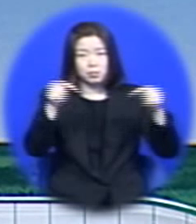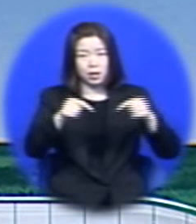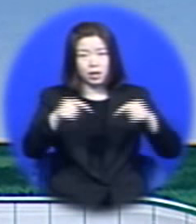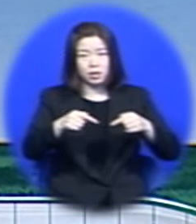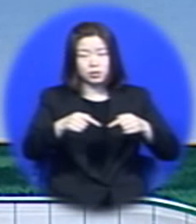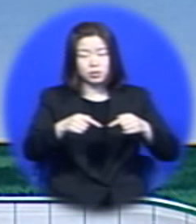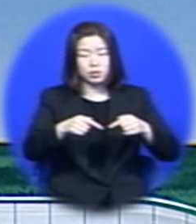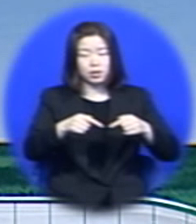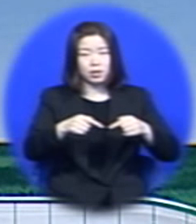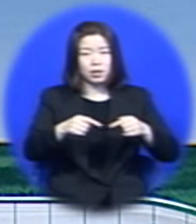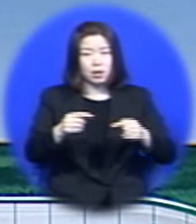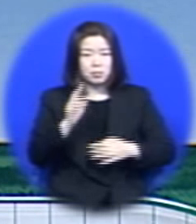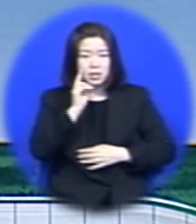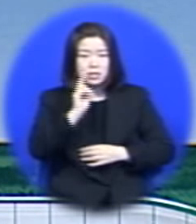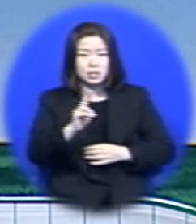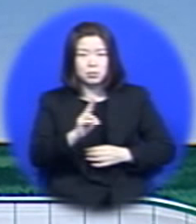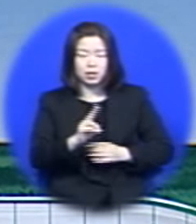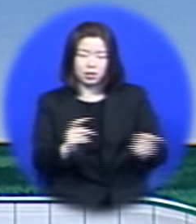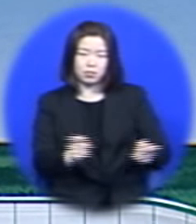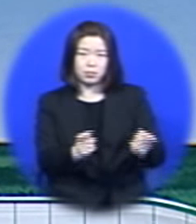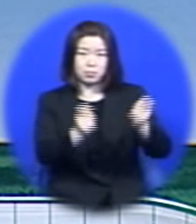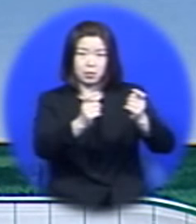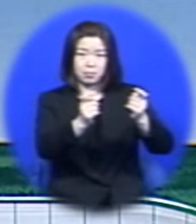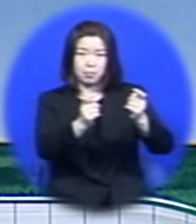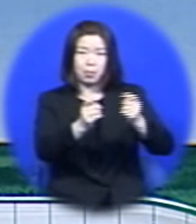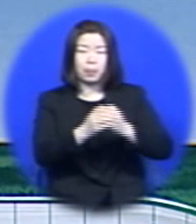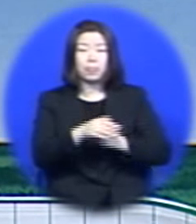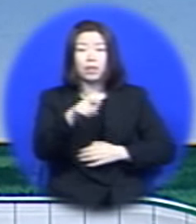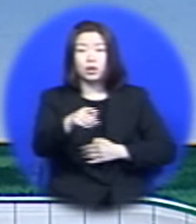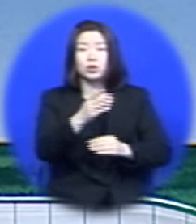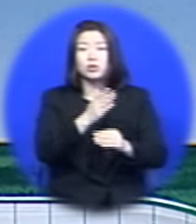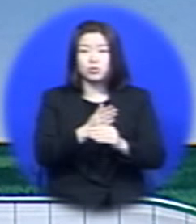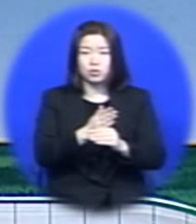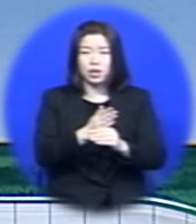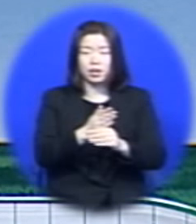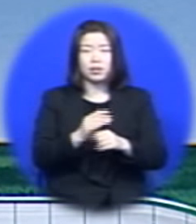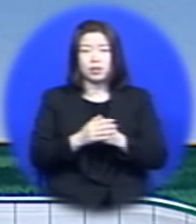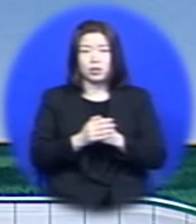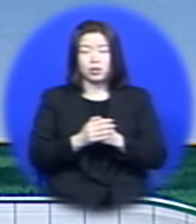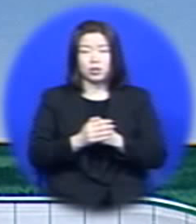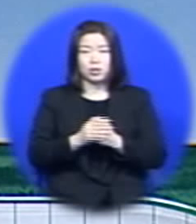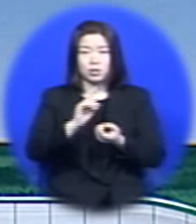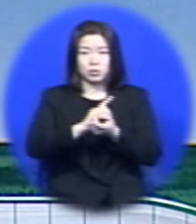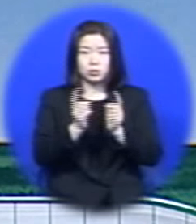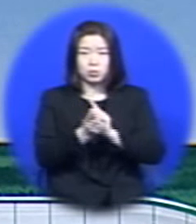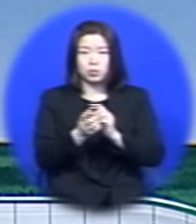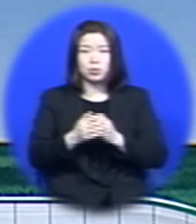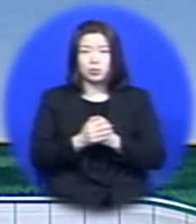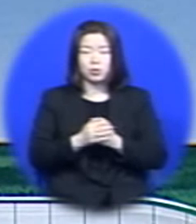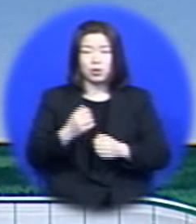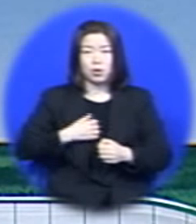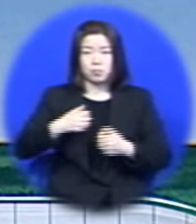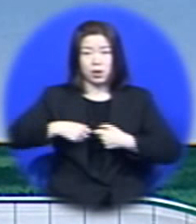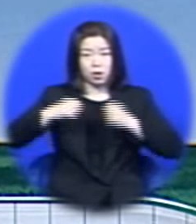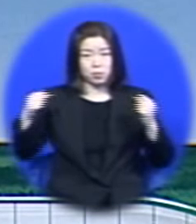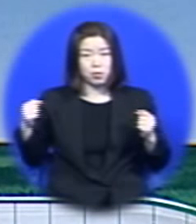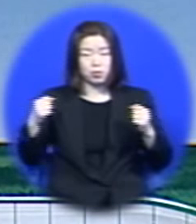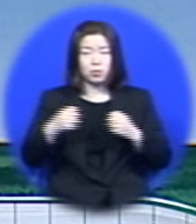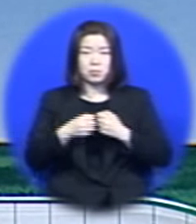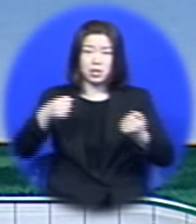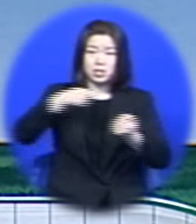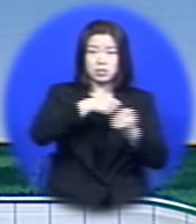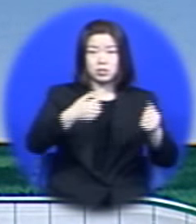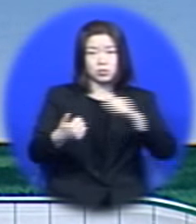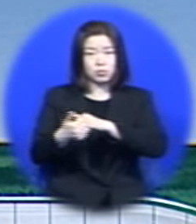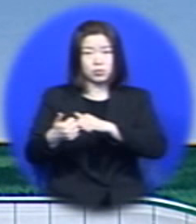조금 심해져서 논쟁이 되고 그러다가 서로 막 윗두리를 벗고 막